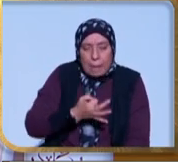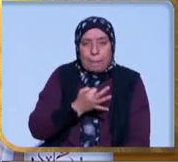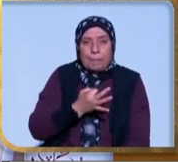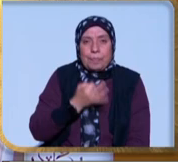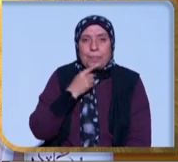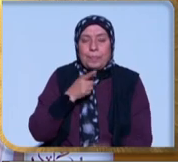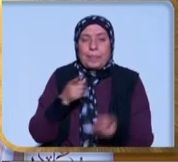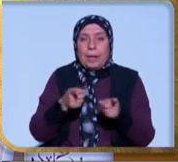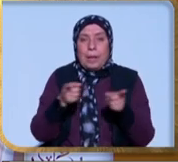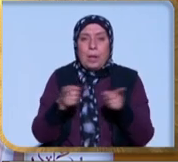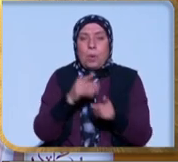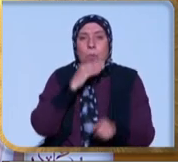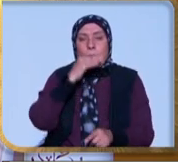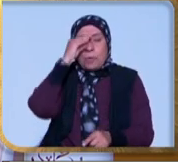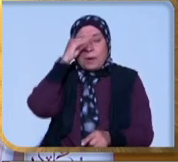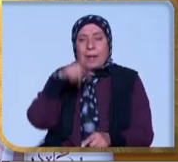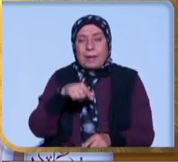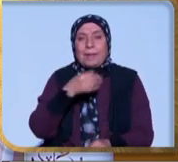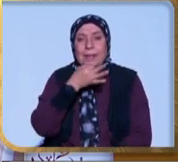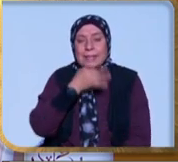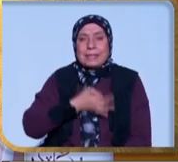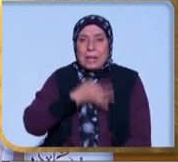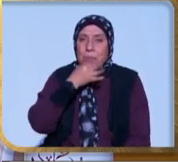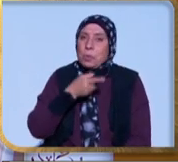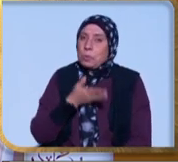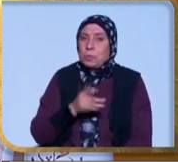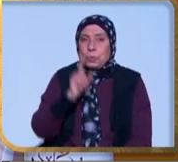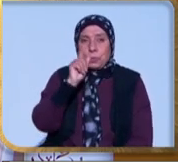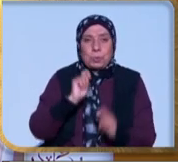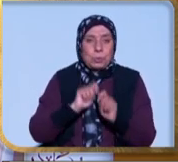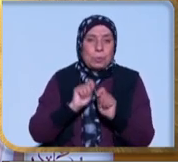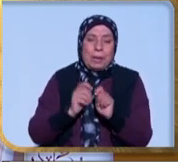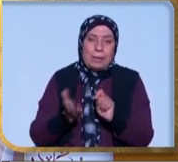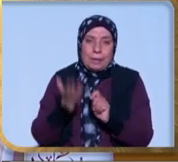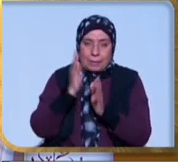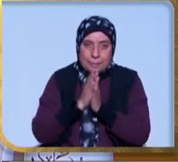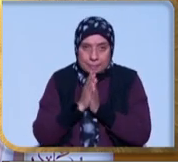بالنص القرآني الحكيم في بقية القرآن الكريم.